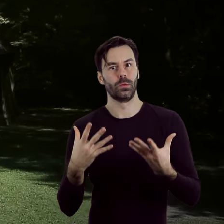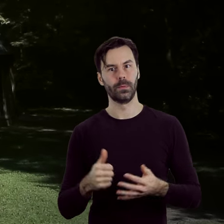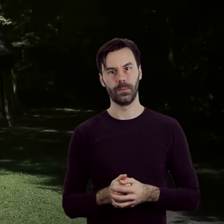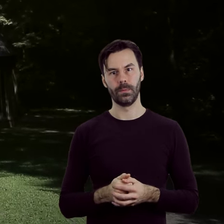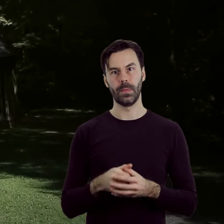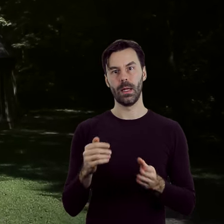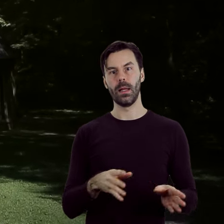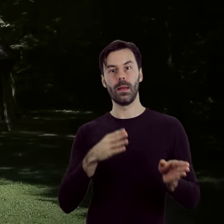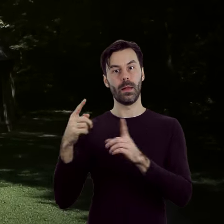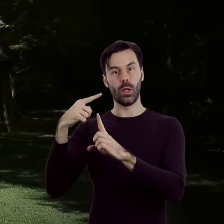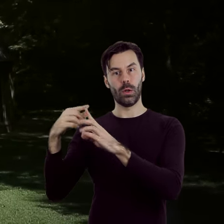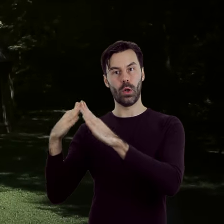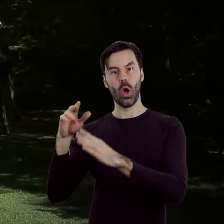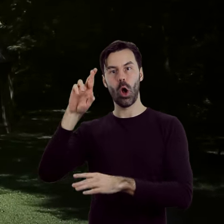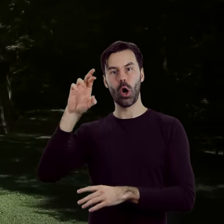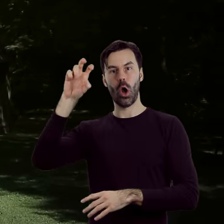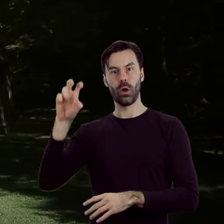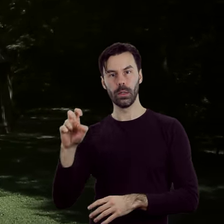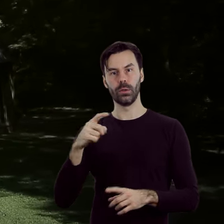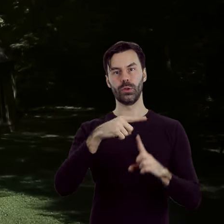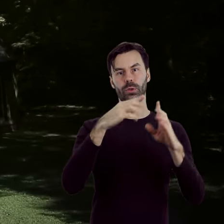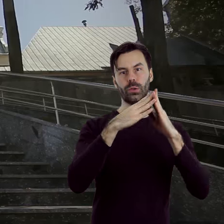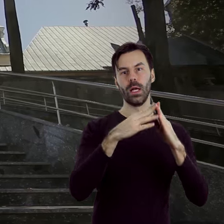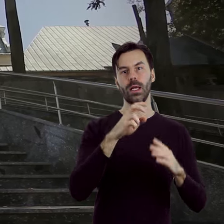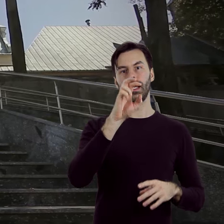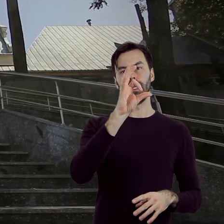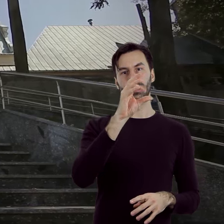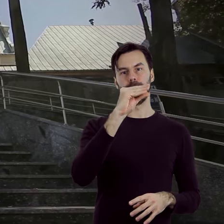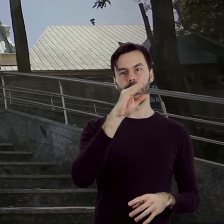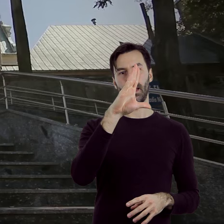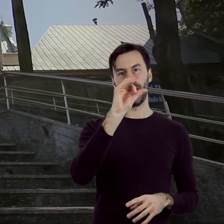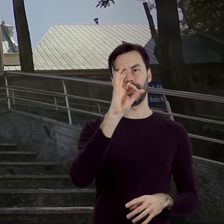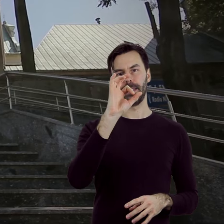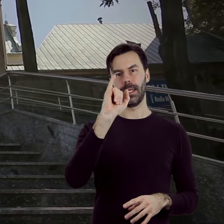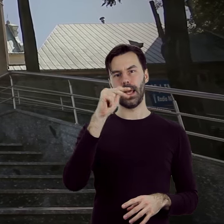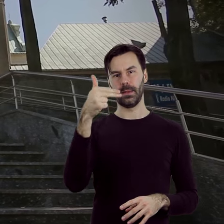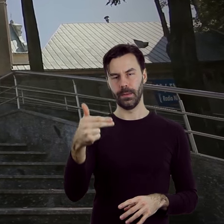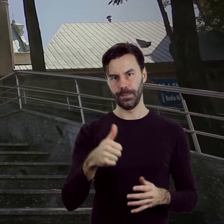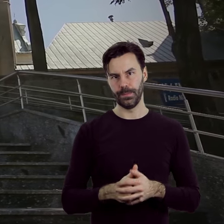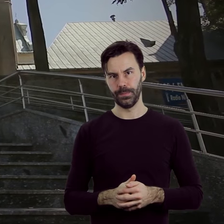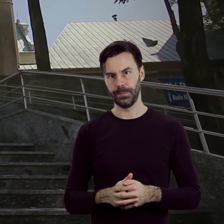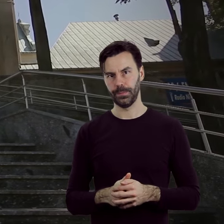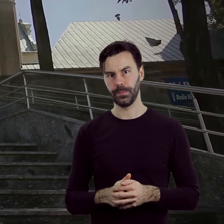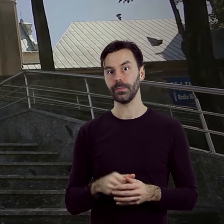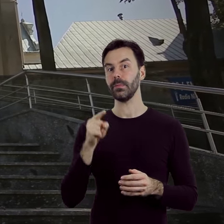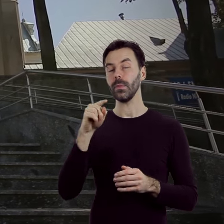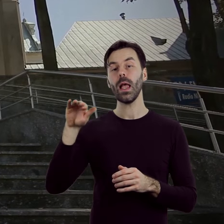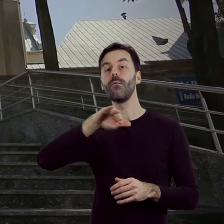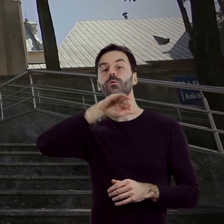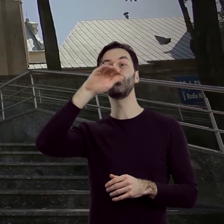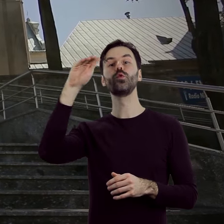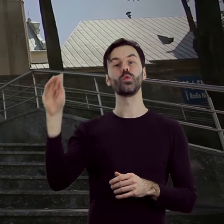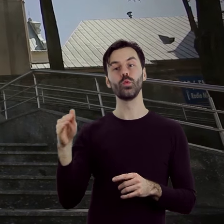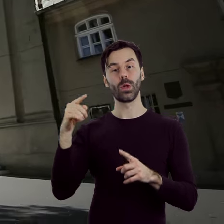Obok stanęła kapliczka świętego Rocha i świętego Sebastiana. W pierwotnej lokacji kaplicy świętego Antoniego